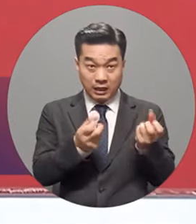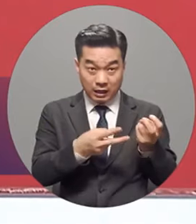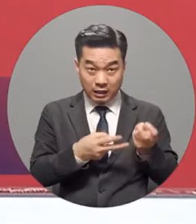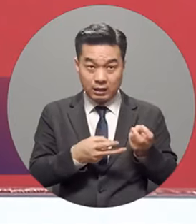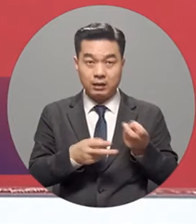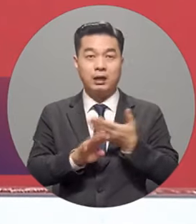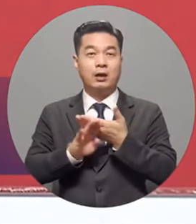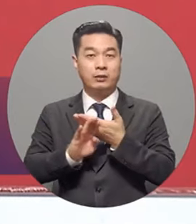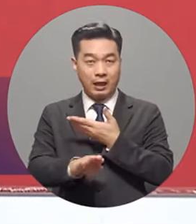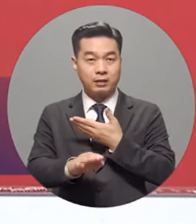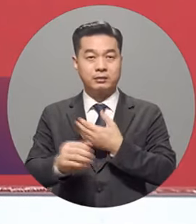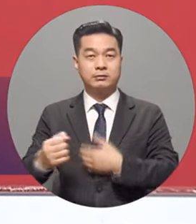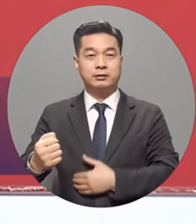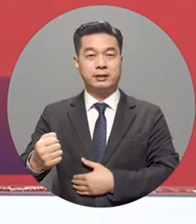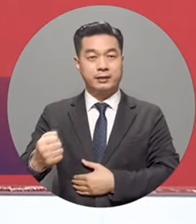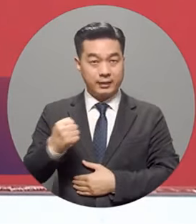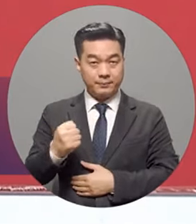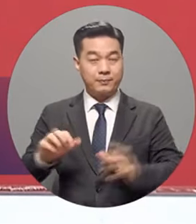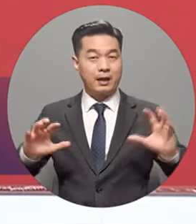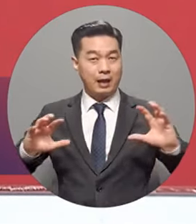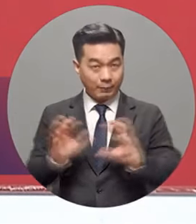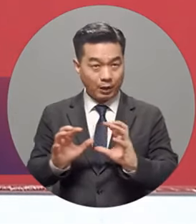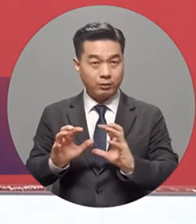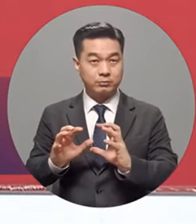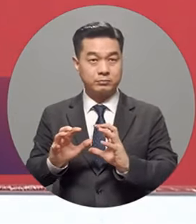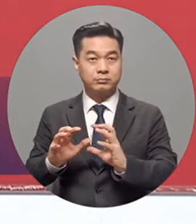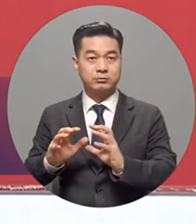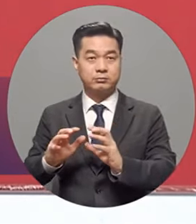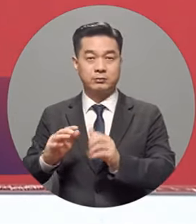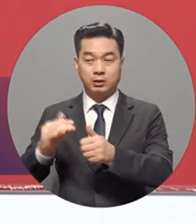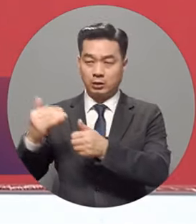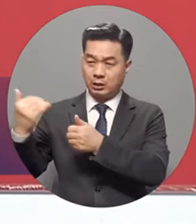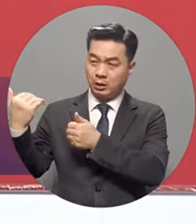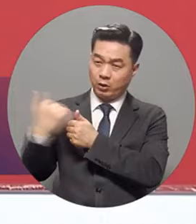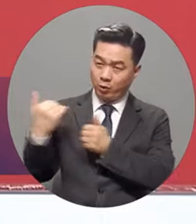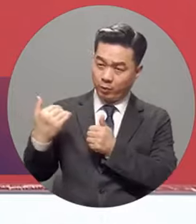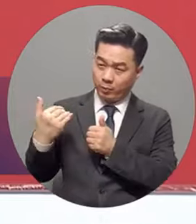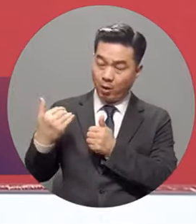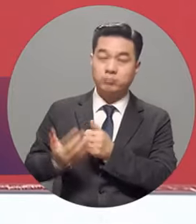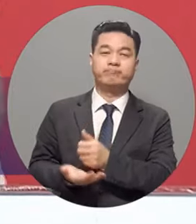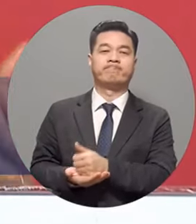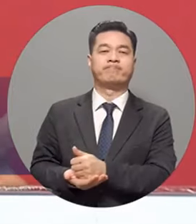통지를 하고 같이 힘을 합쳐가지고 컷오프